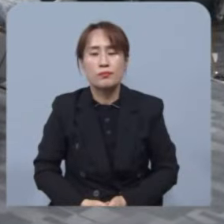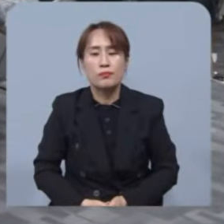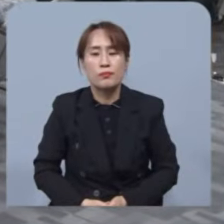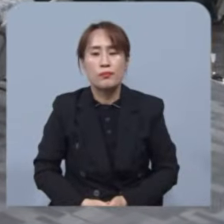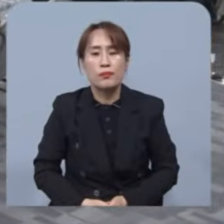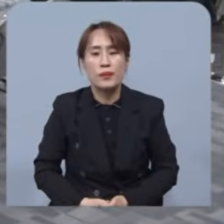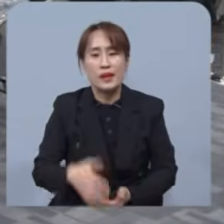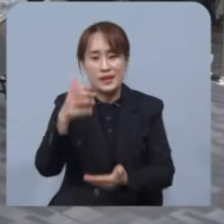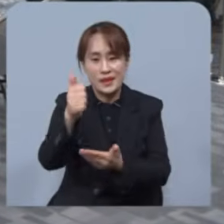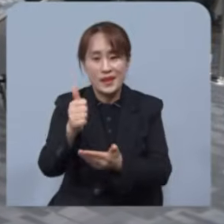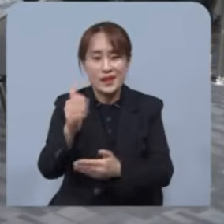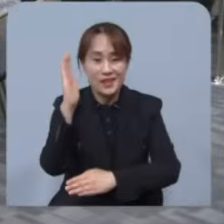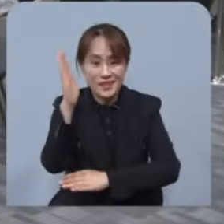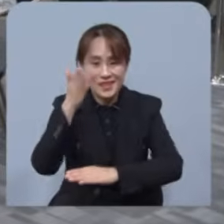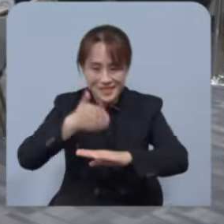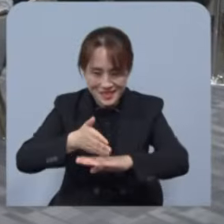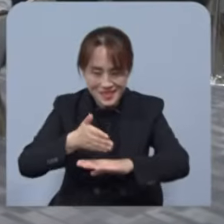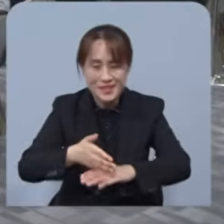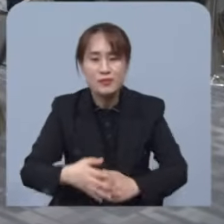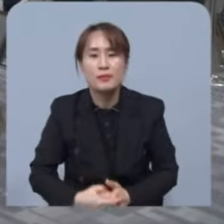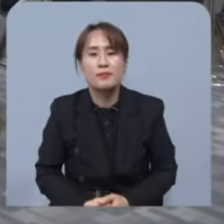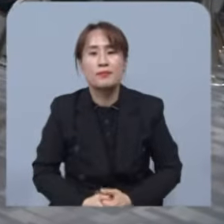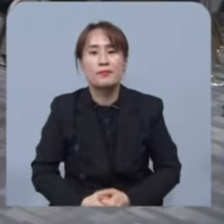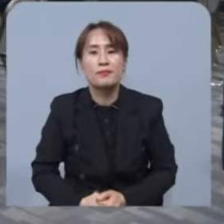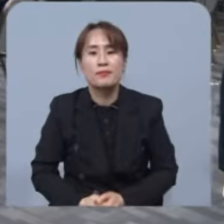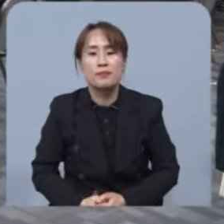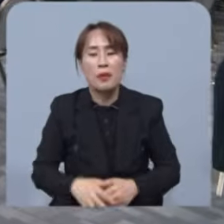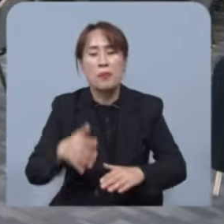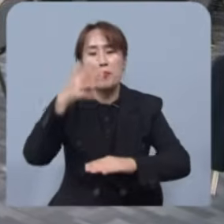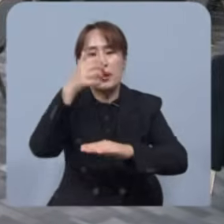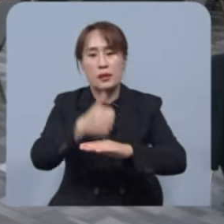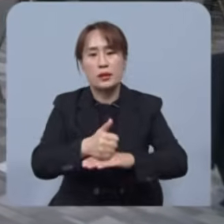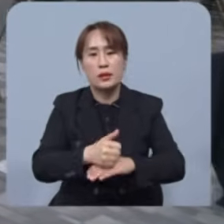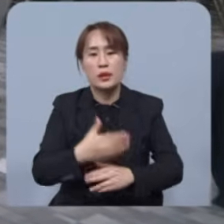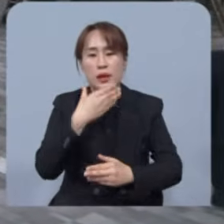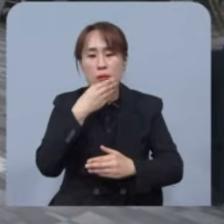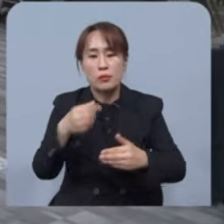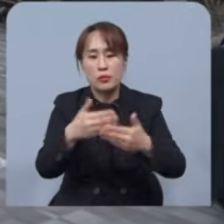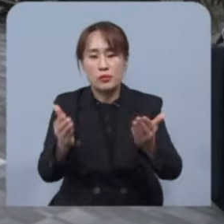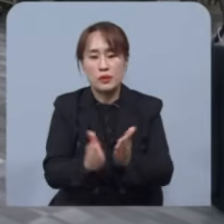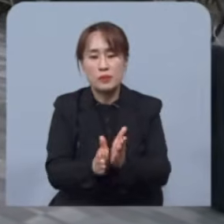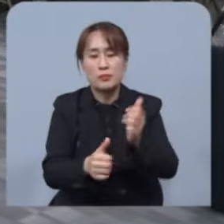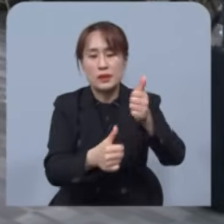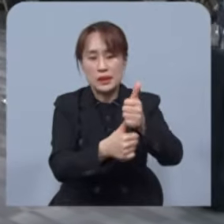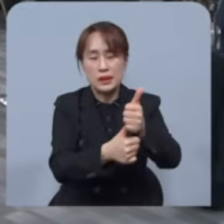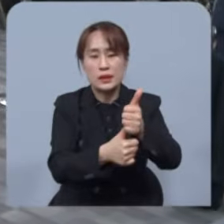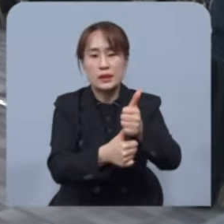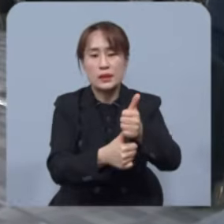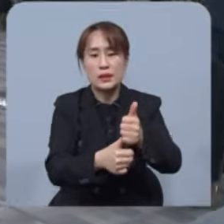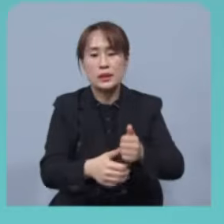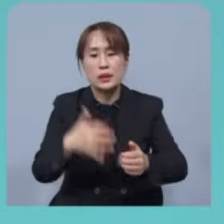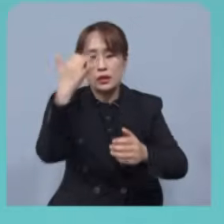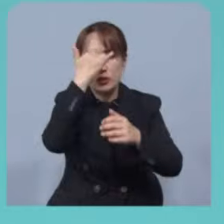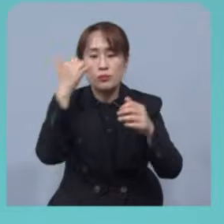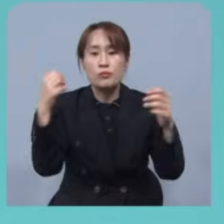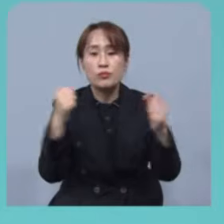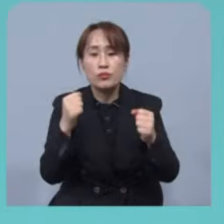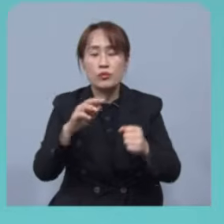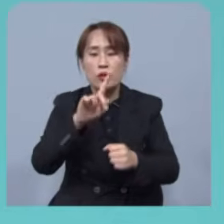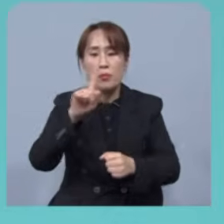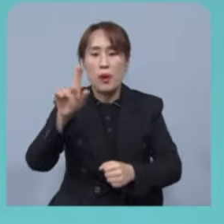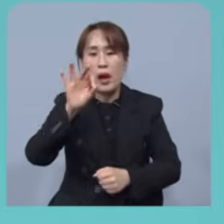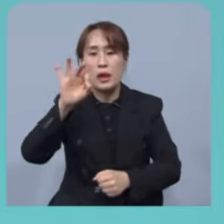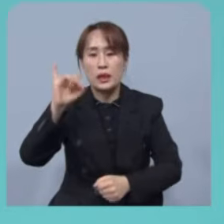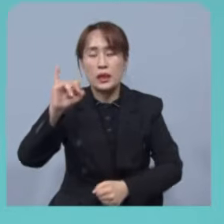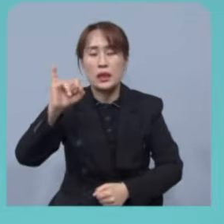네, 장관님 말씀 감사합니다. 이제 마지막으로 보건복지부 2차관께서 충청북도 바이오